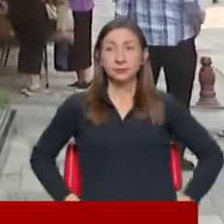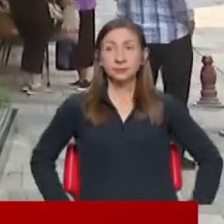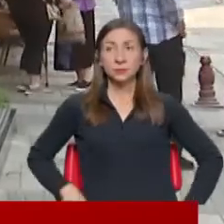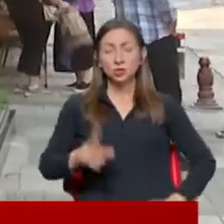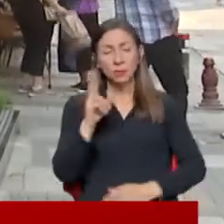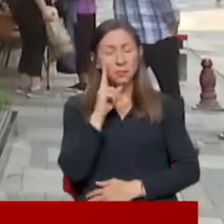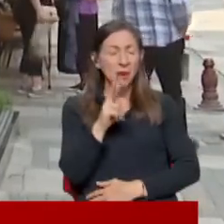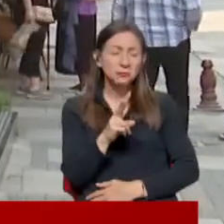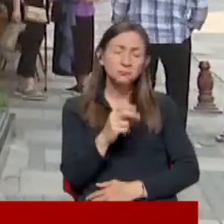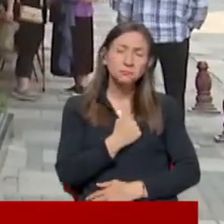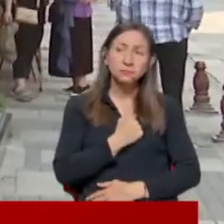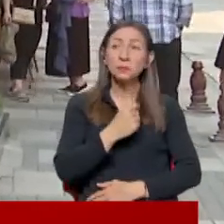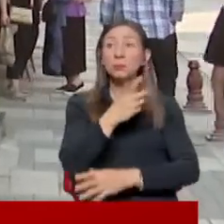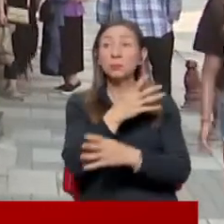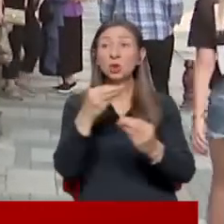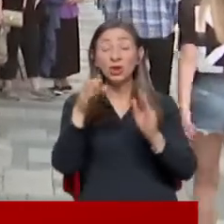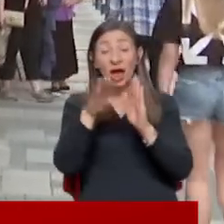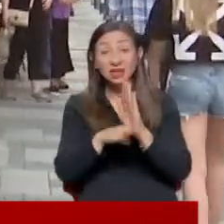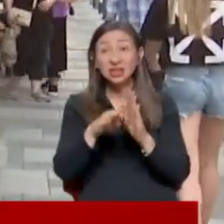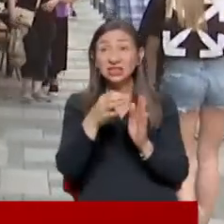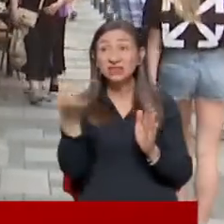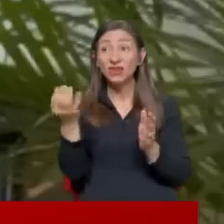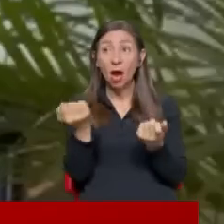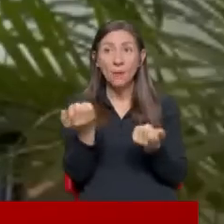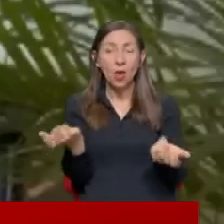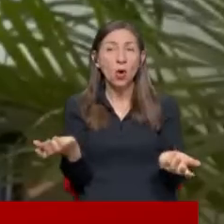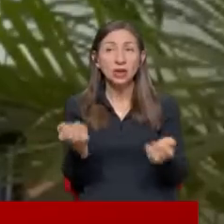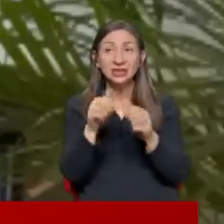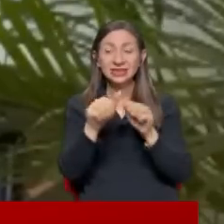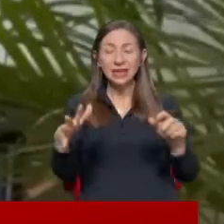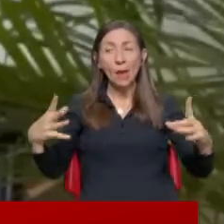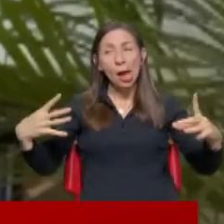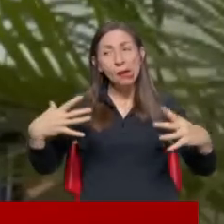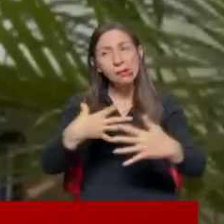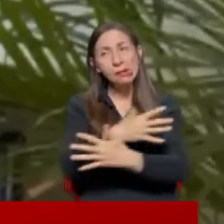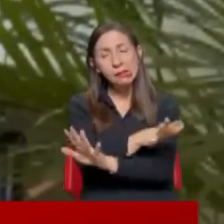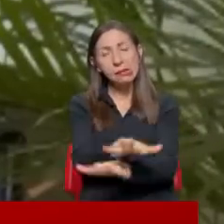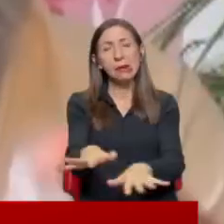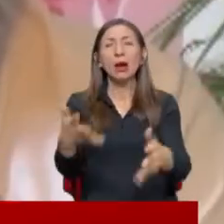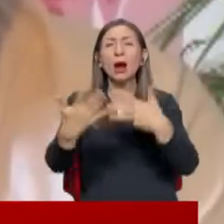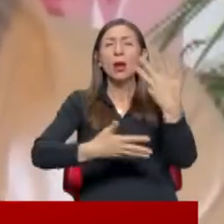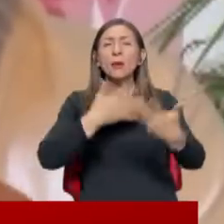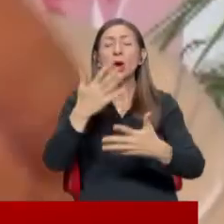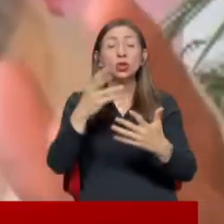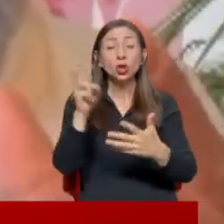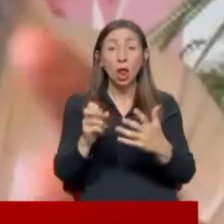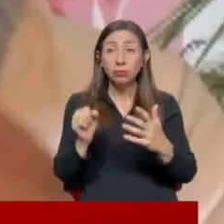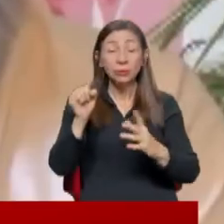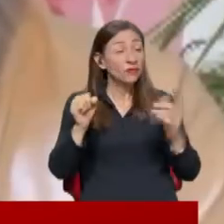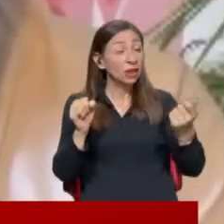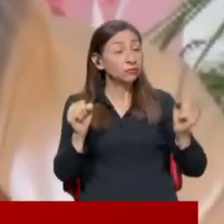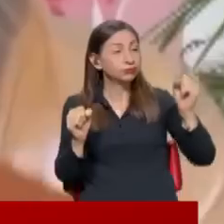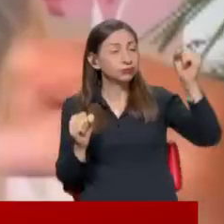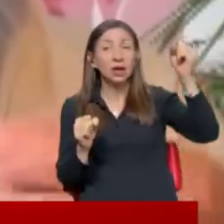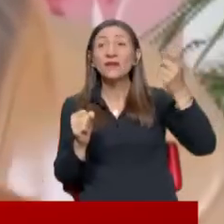Şöyle bir baktığımızda milyonun altında sıfır araba yok. Sistem çarpık bir sistem. Kurlar arttıkça fiyatlar artıyor.